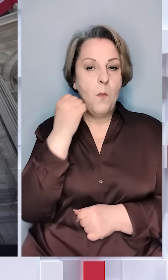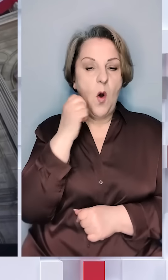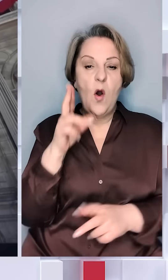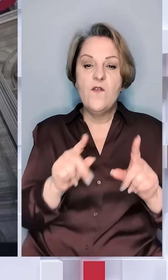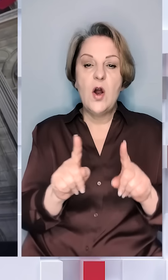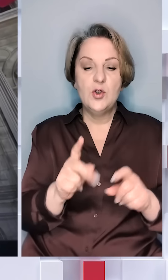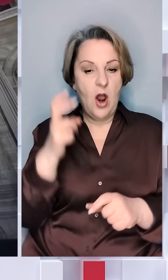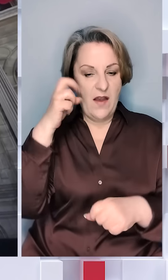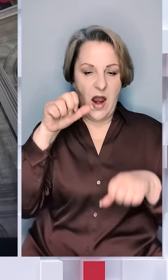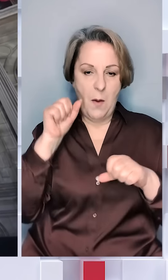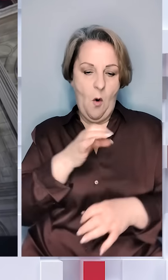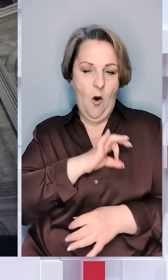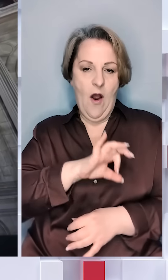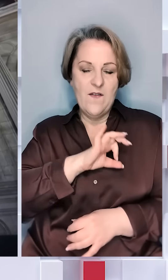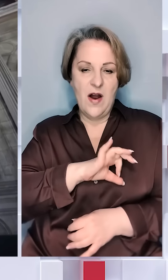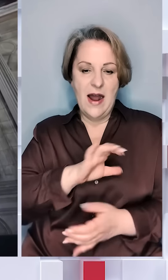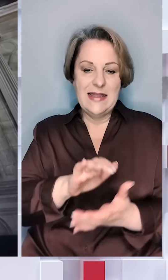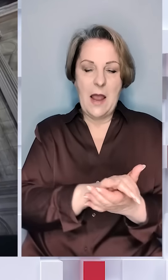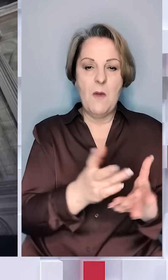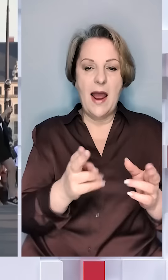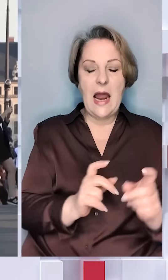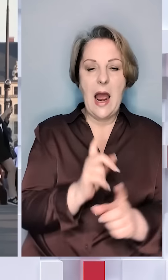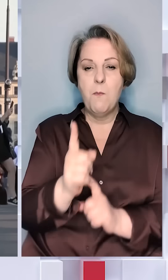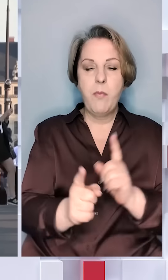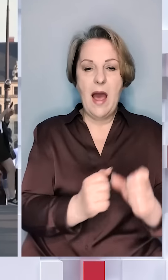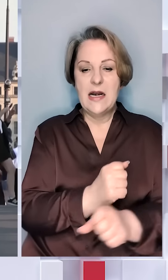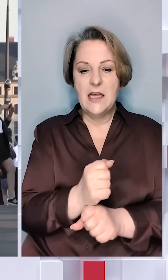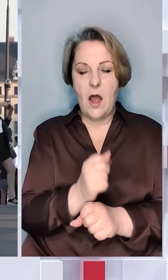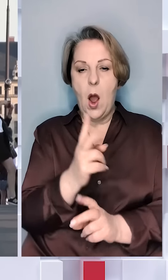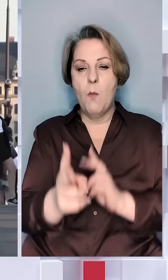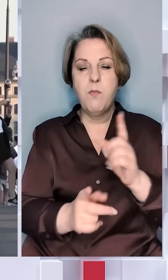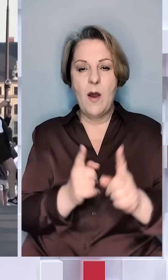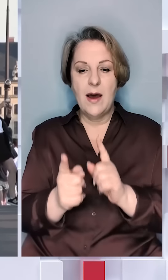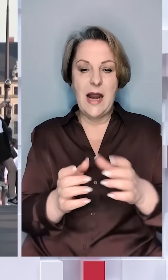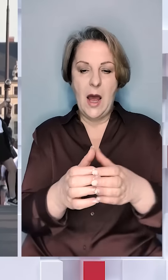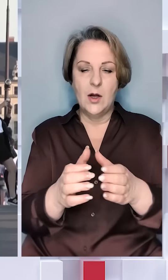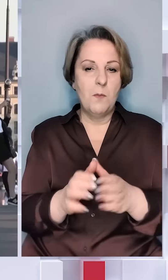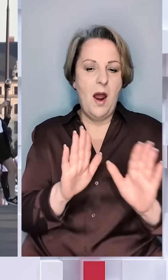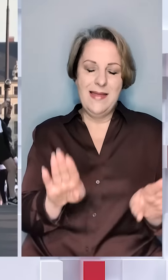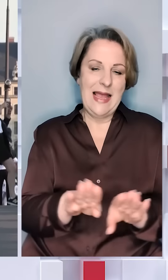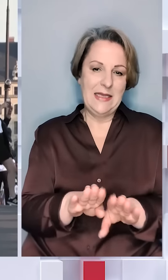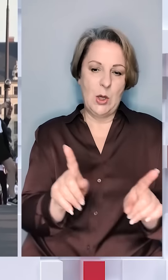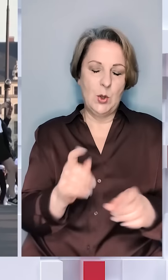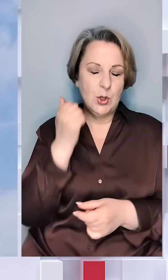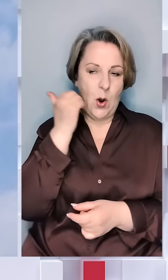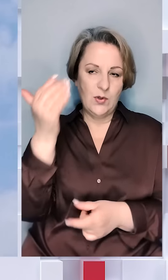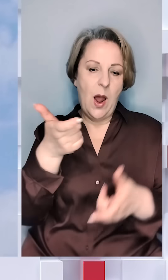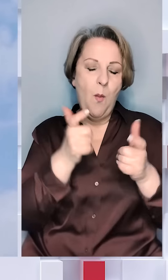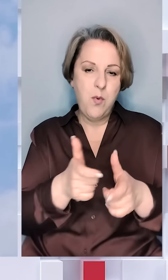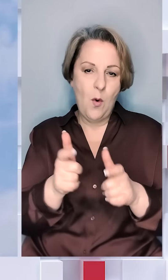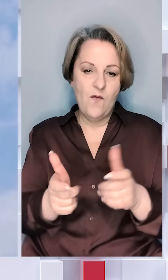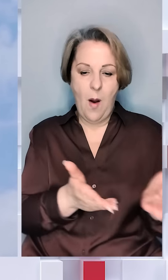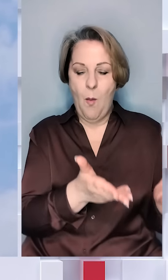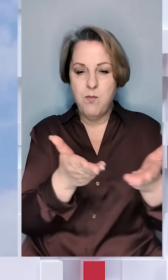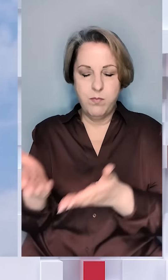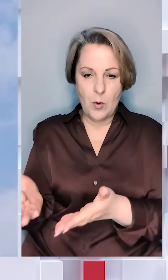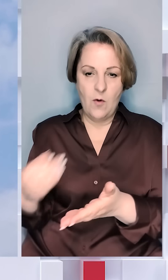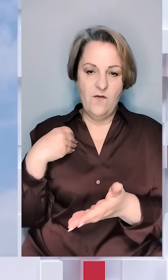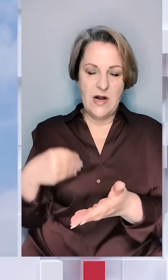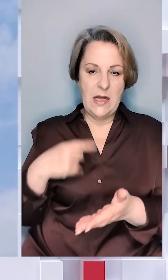Москва вважає, що Київ може використати перемир'я для переозброєння і перегрупування, тож не схоже на те, що Кремль погодиться на